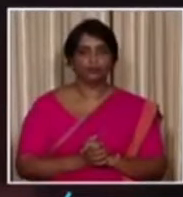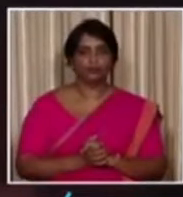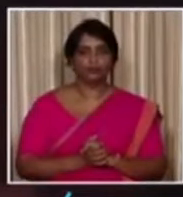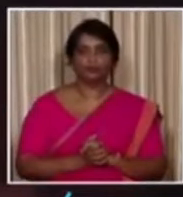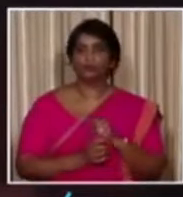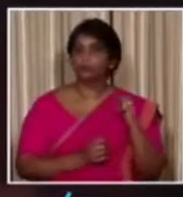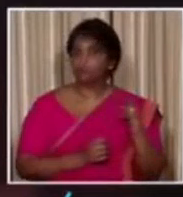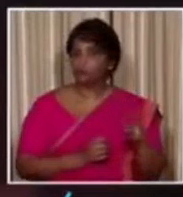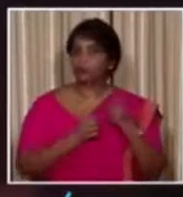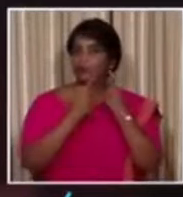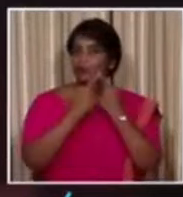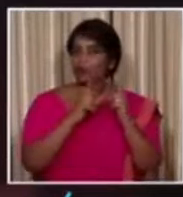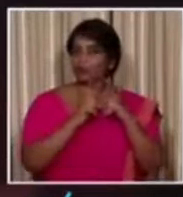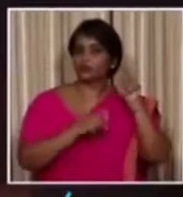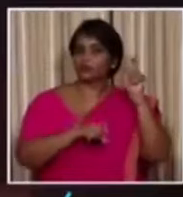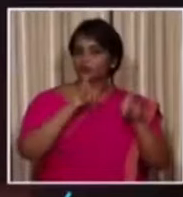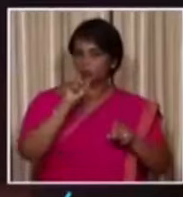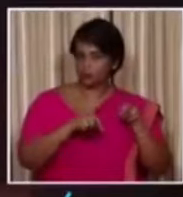දැන් මේක විවිධ අය